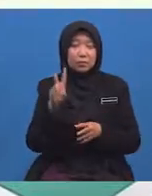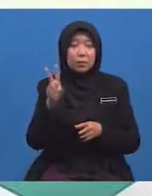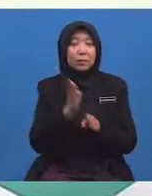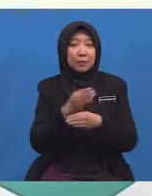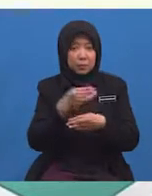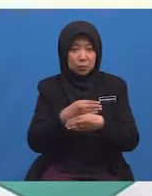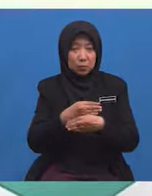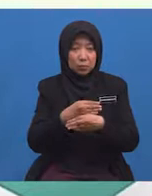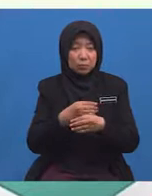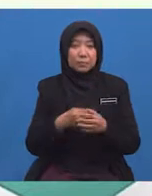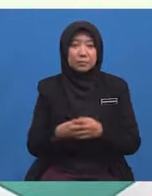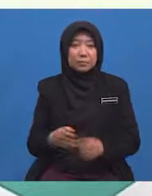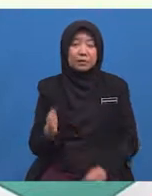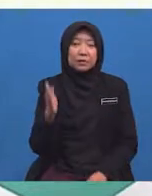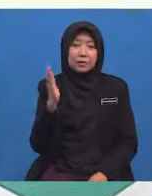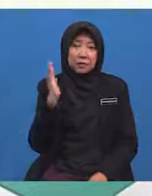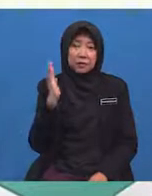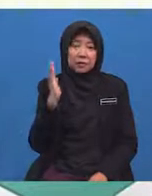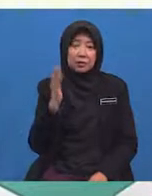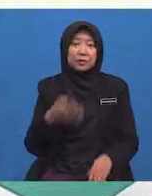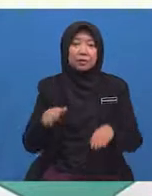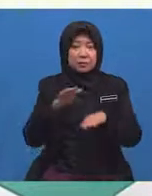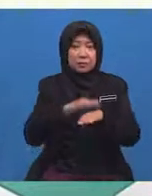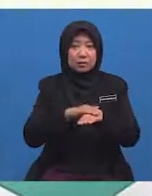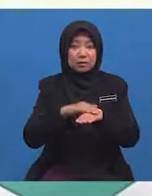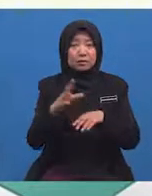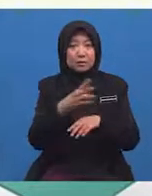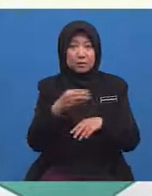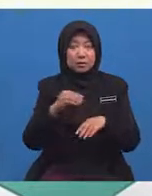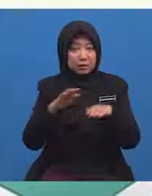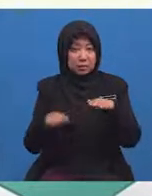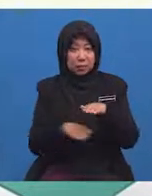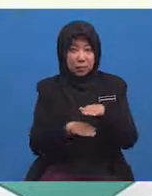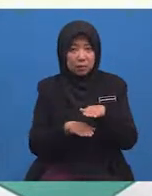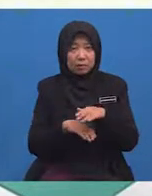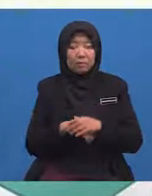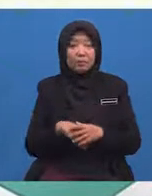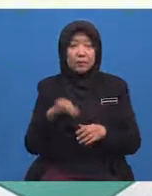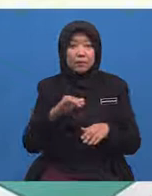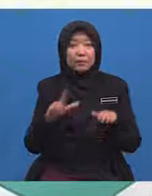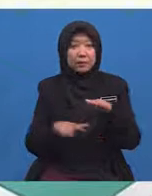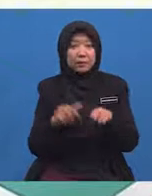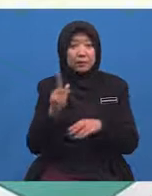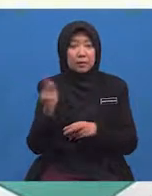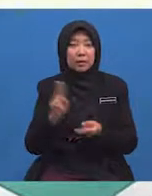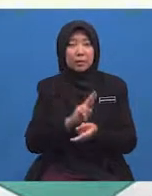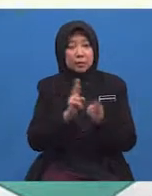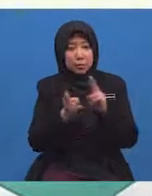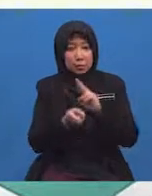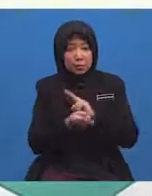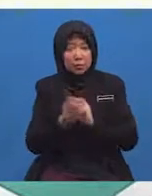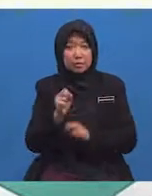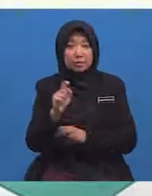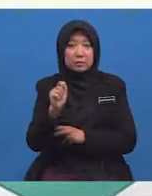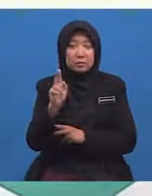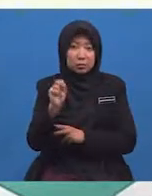bentuk iaitu menegak ke atas dan menegak ke bawah, yang melibatkan perubahan